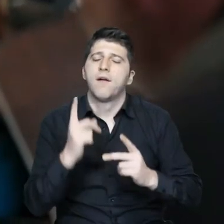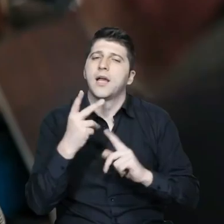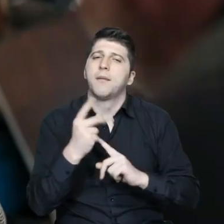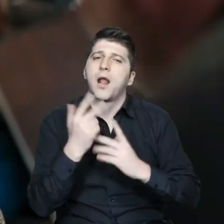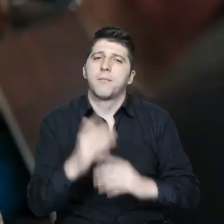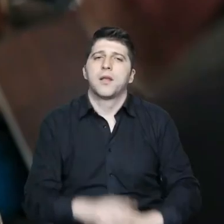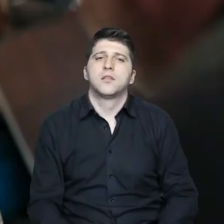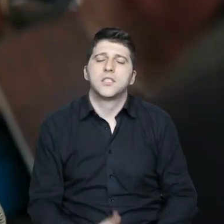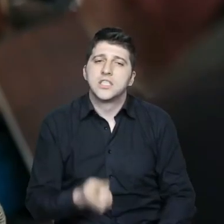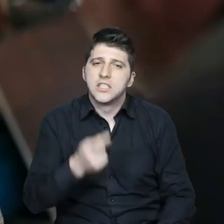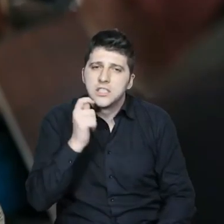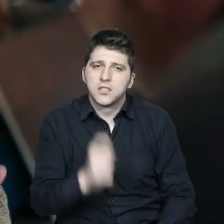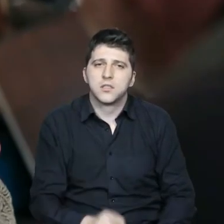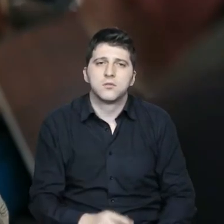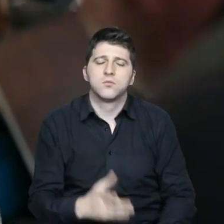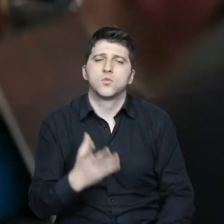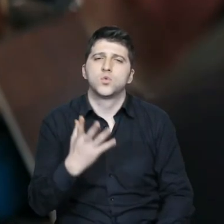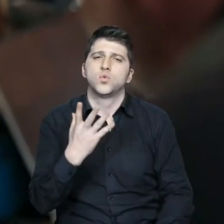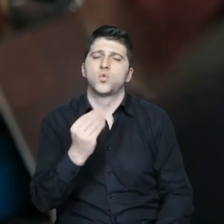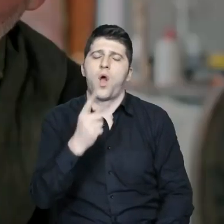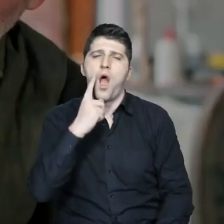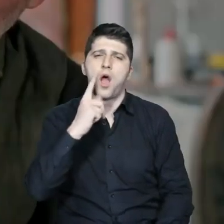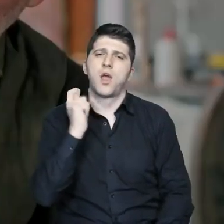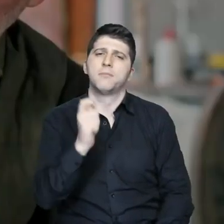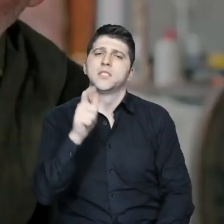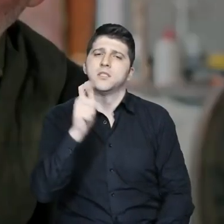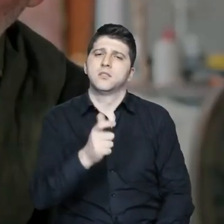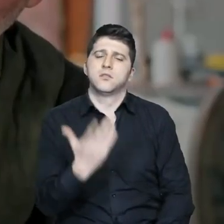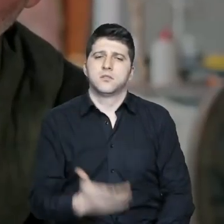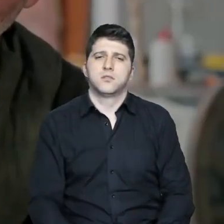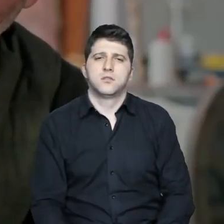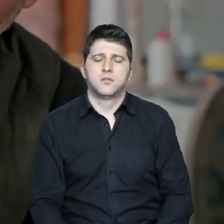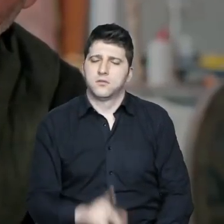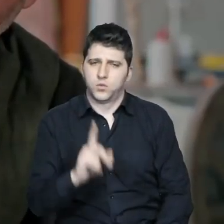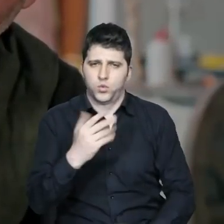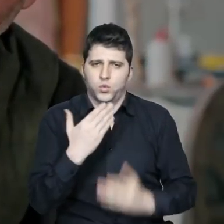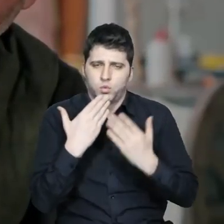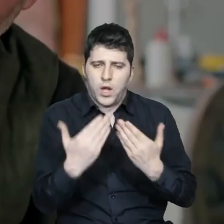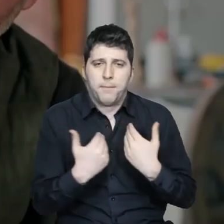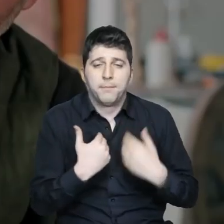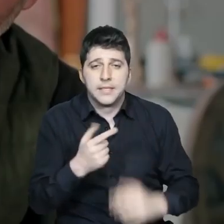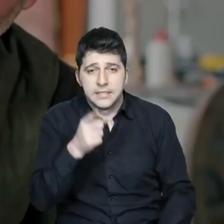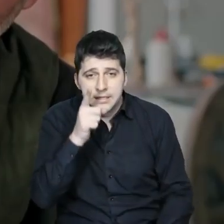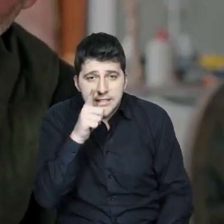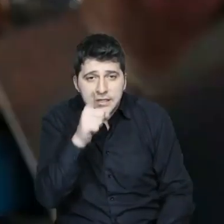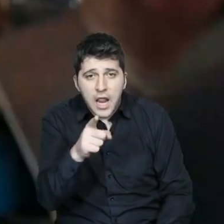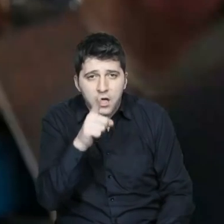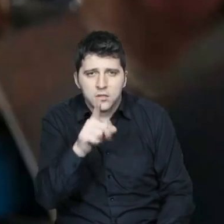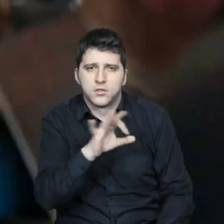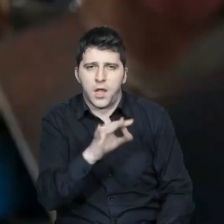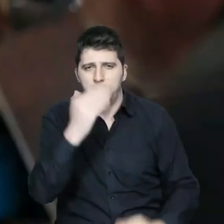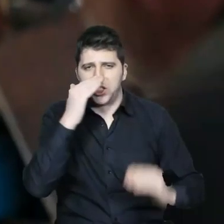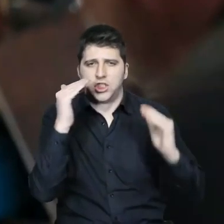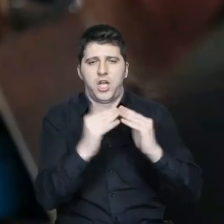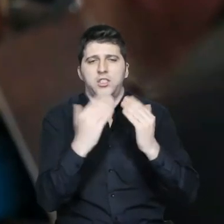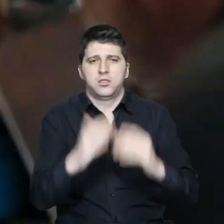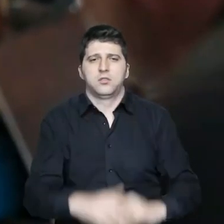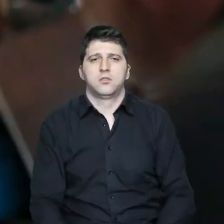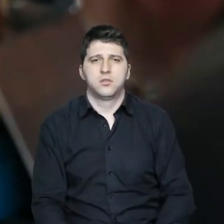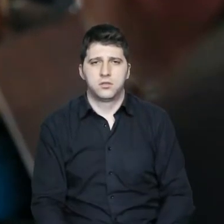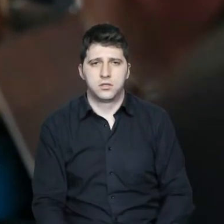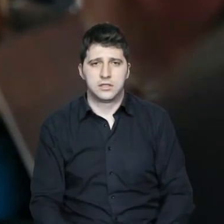İbrahim. Gerçekten çok mübarek adamsın sen ya. Bak açık söyleyeyim. Sana bu yakışırdı aslında.